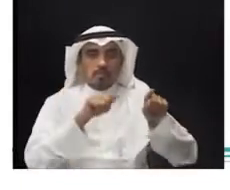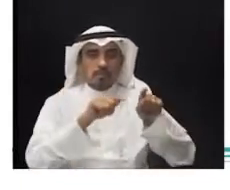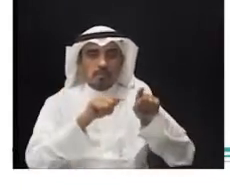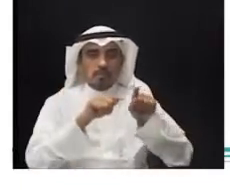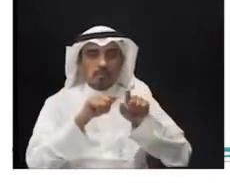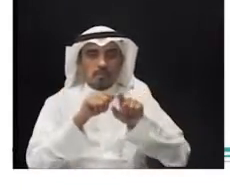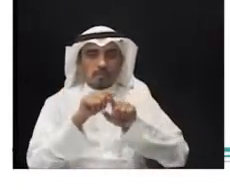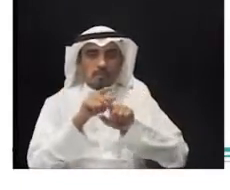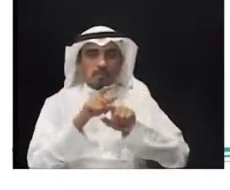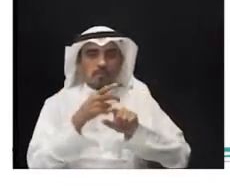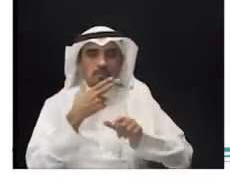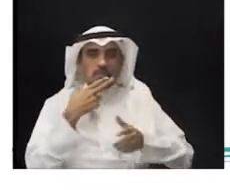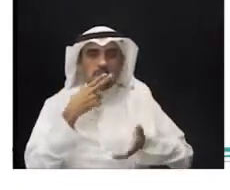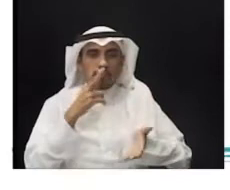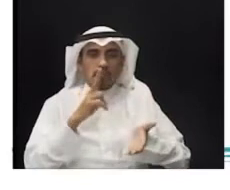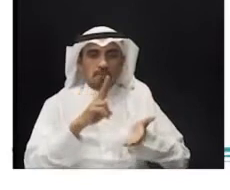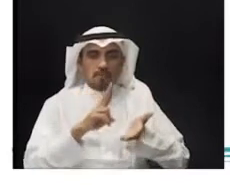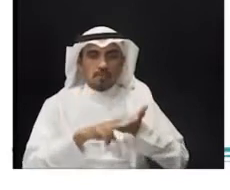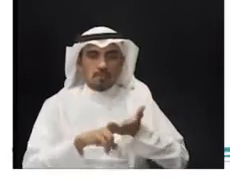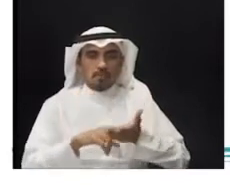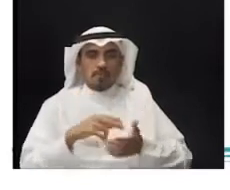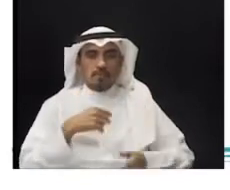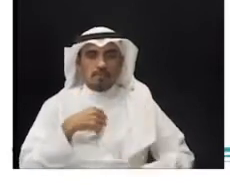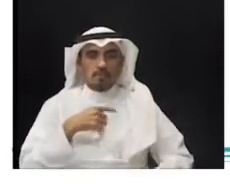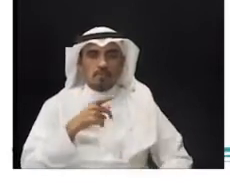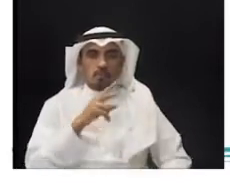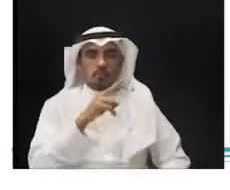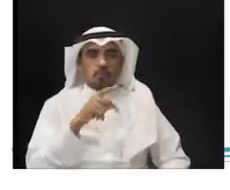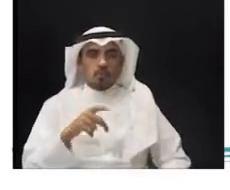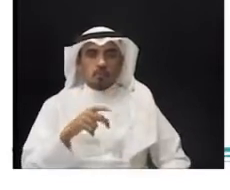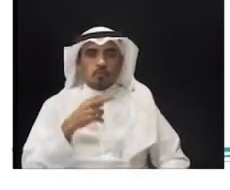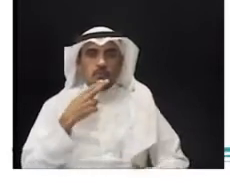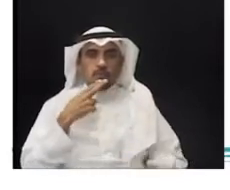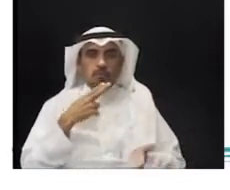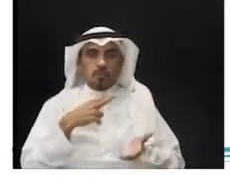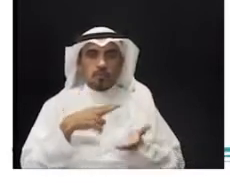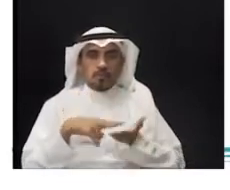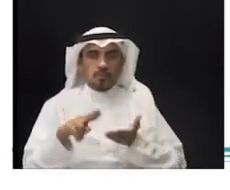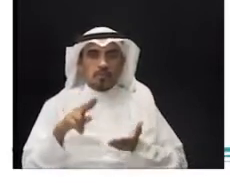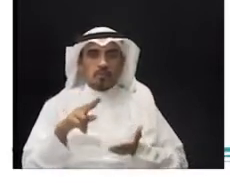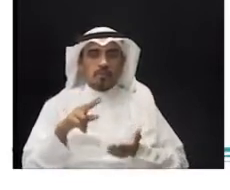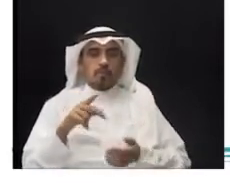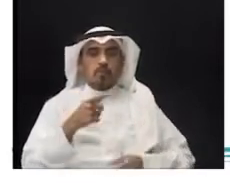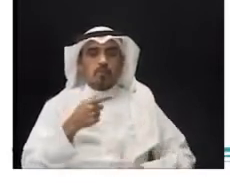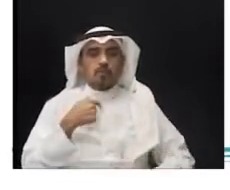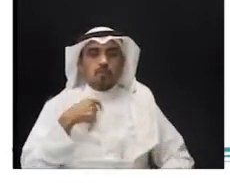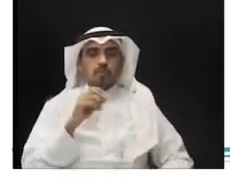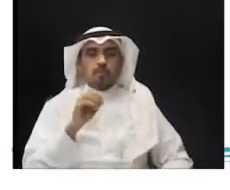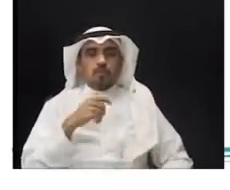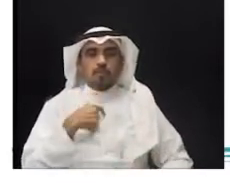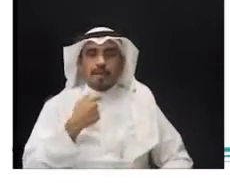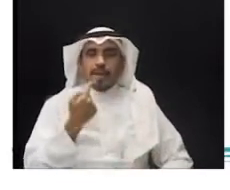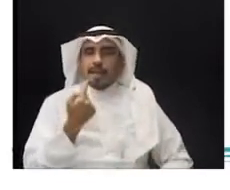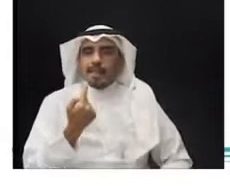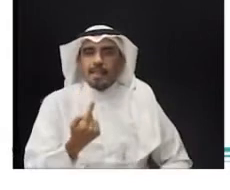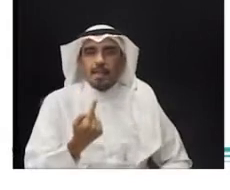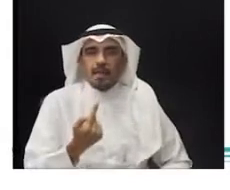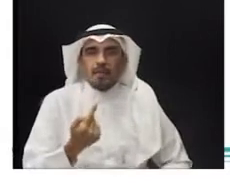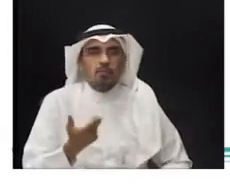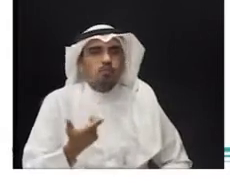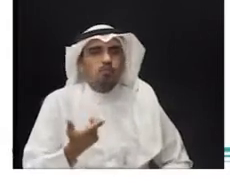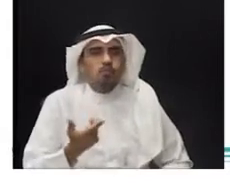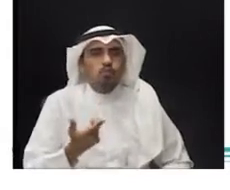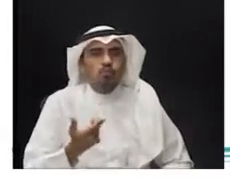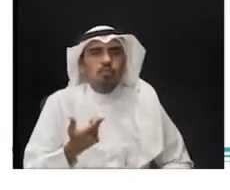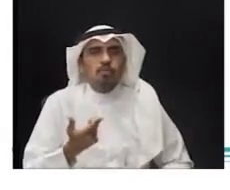أصل بين نوع الرسالة والموضوع المناسب لها فيما يلي. يوجد عندنا نوع الرسالة والموضوع المناسب لها، في ماذا سأقدم